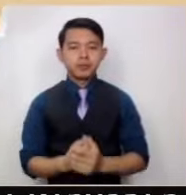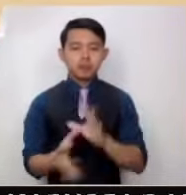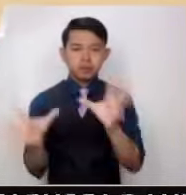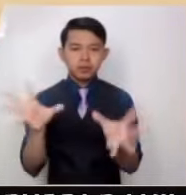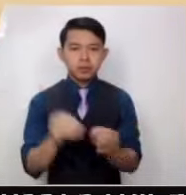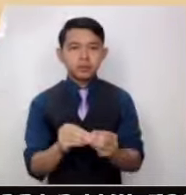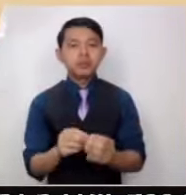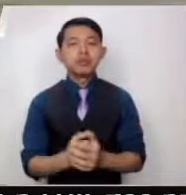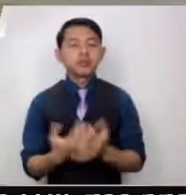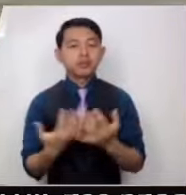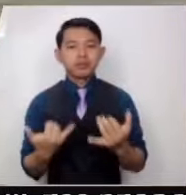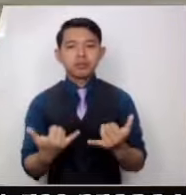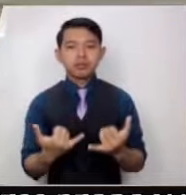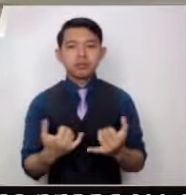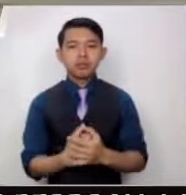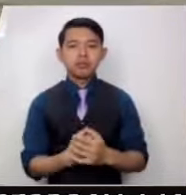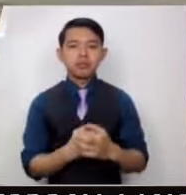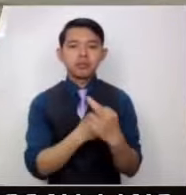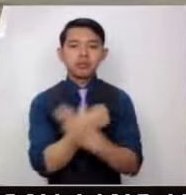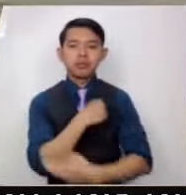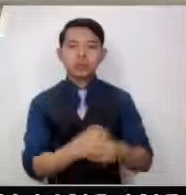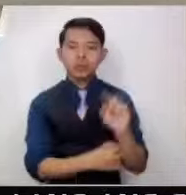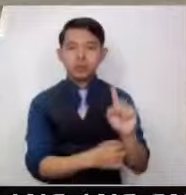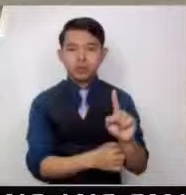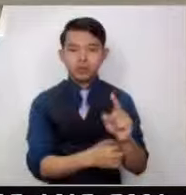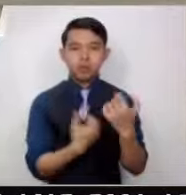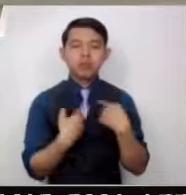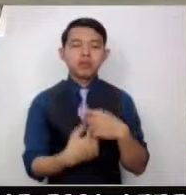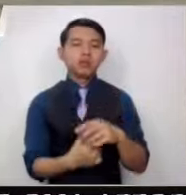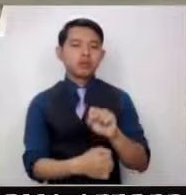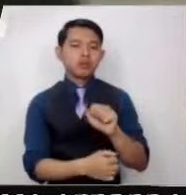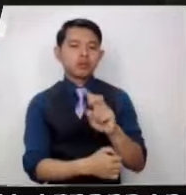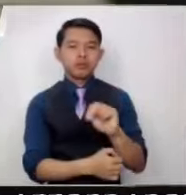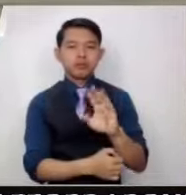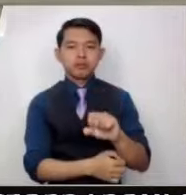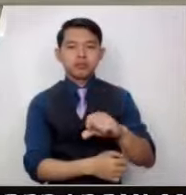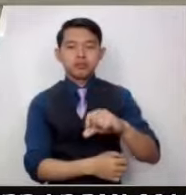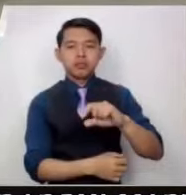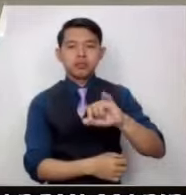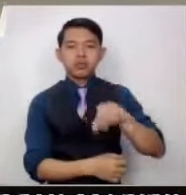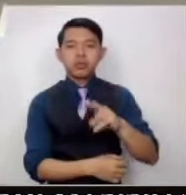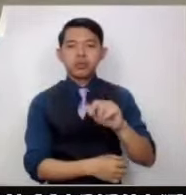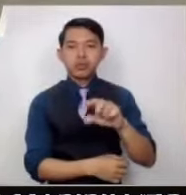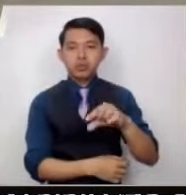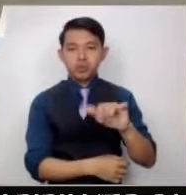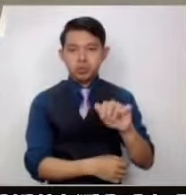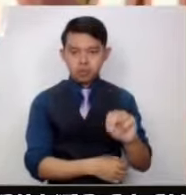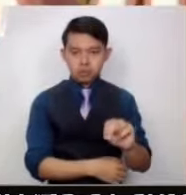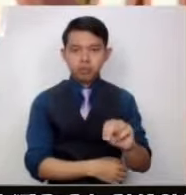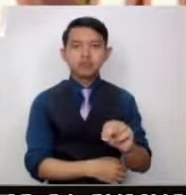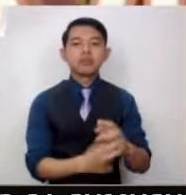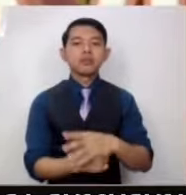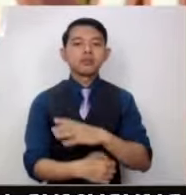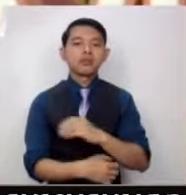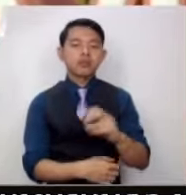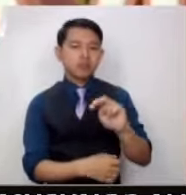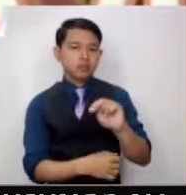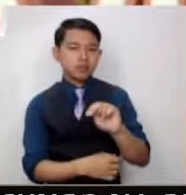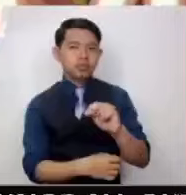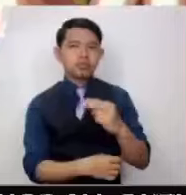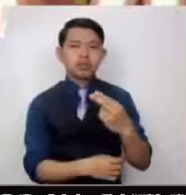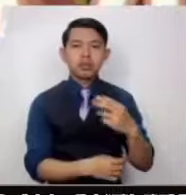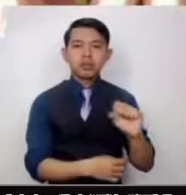ng klase ang San Joaquin Elementary School sa La Union at Rodolfo Fariñas Jr. National High School sa Lawag